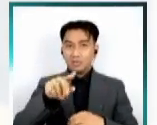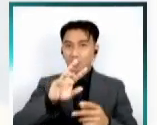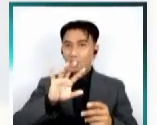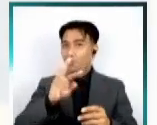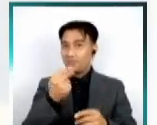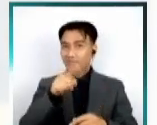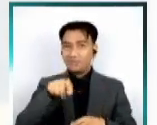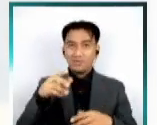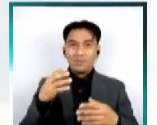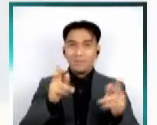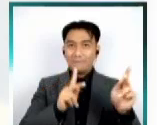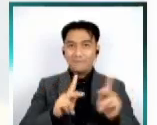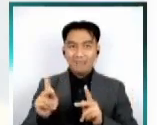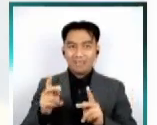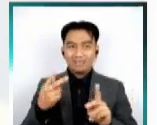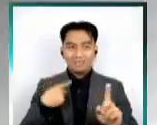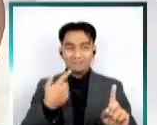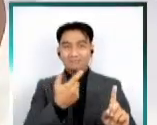magpabakuna?